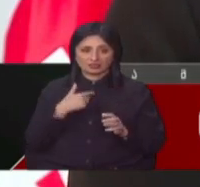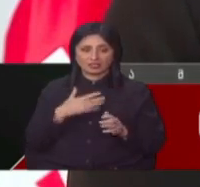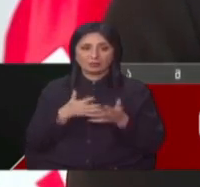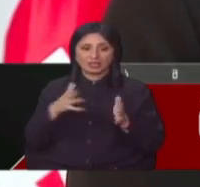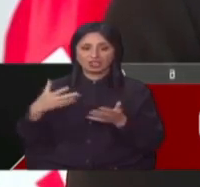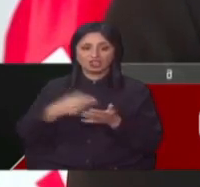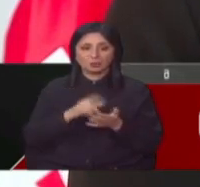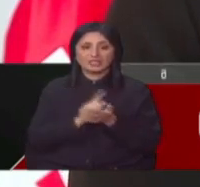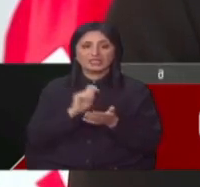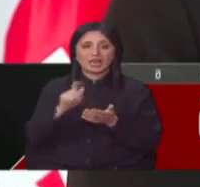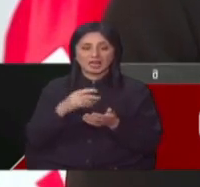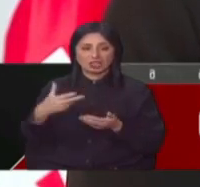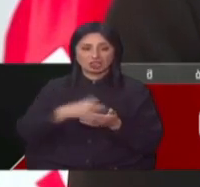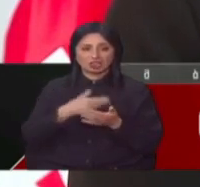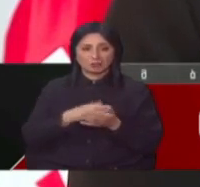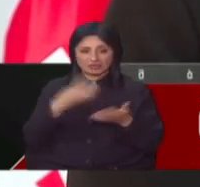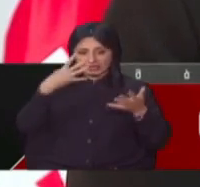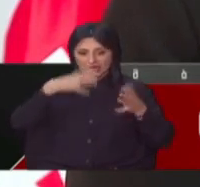gata, a dat gata, Așa că